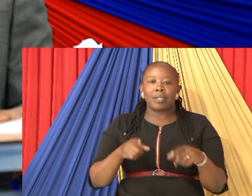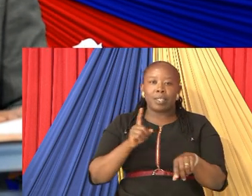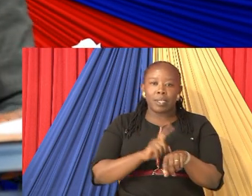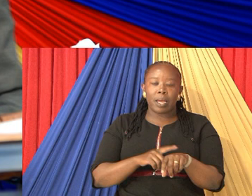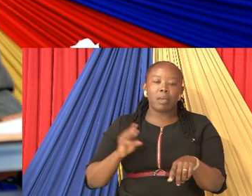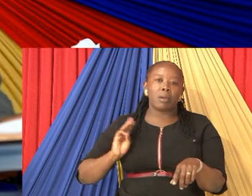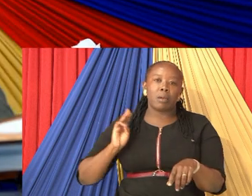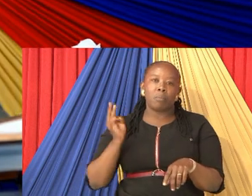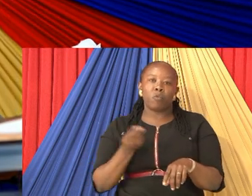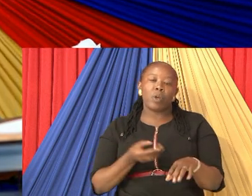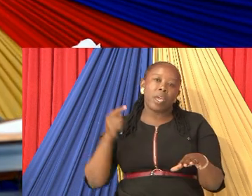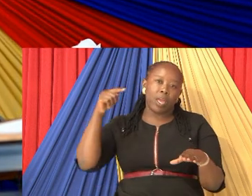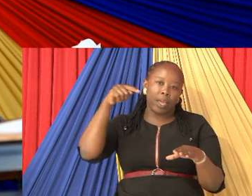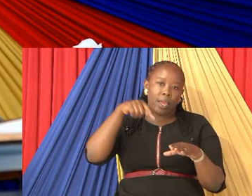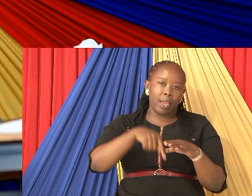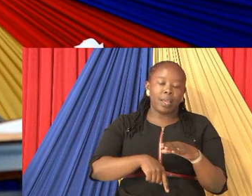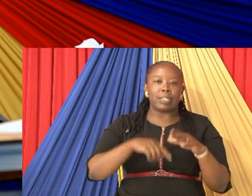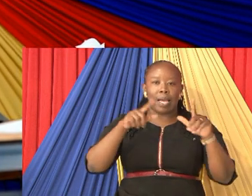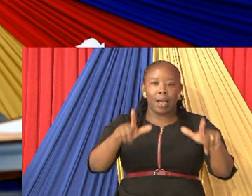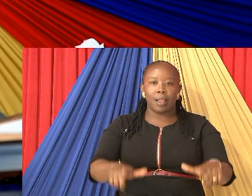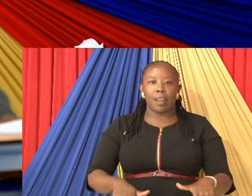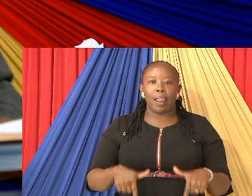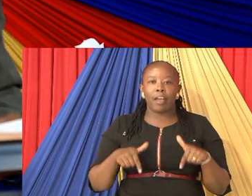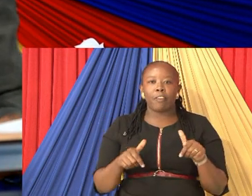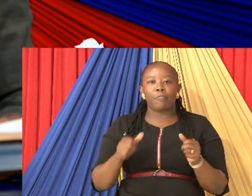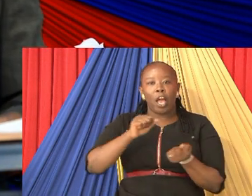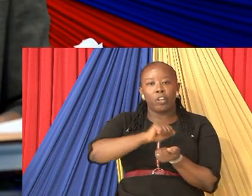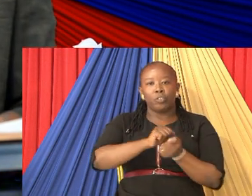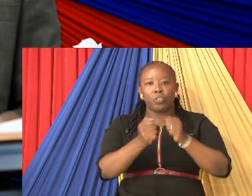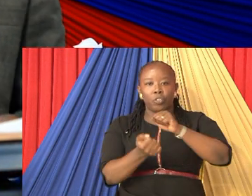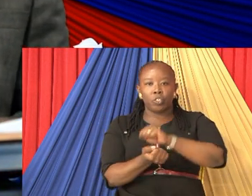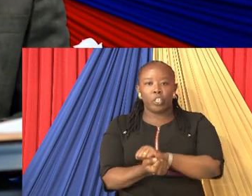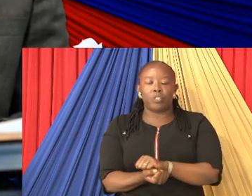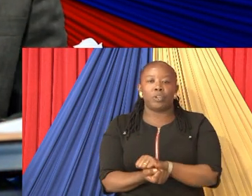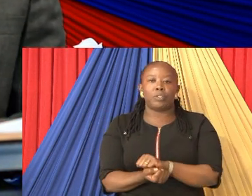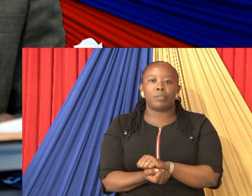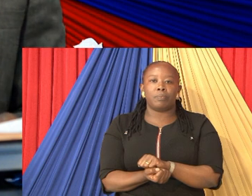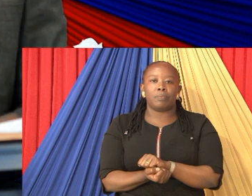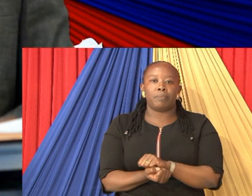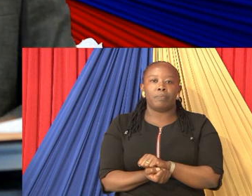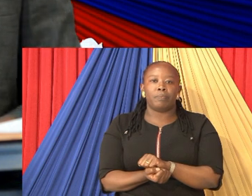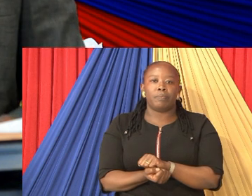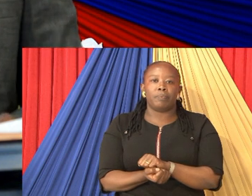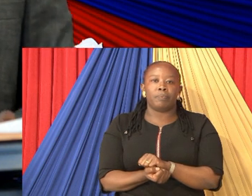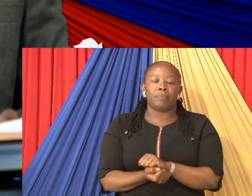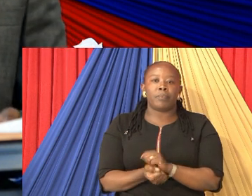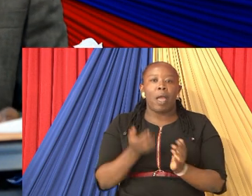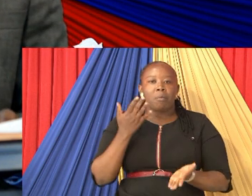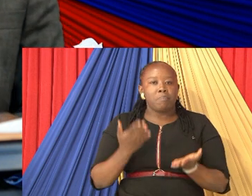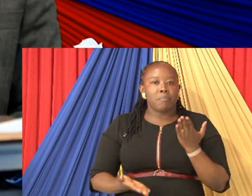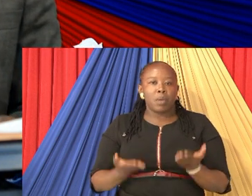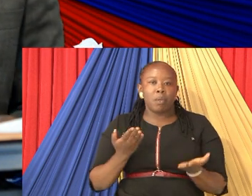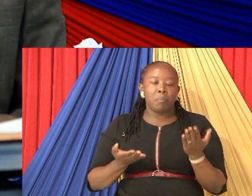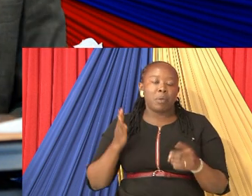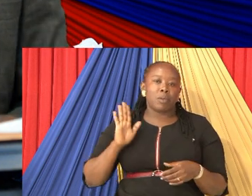yetu yanabadilika. Kuna maisha yetu ambayo hayajabadilika, yameishi, tumeishi maisha